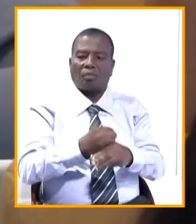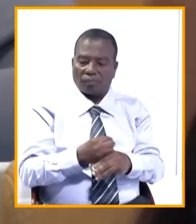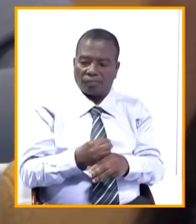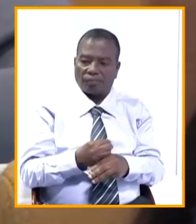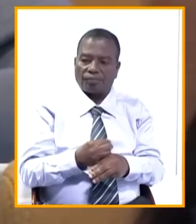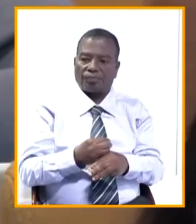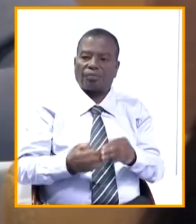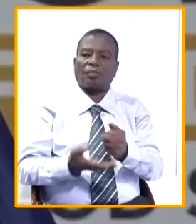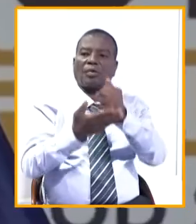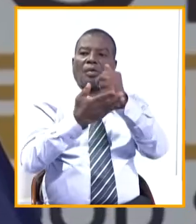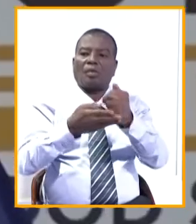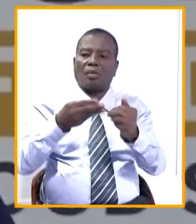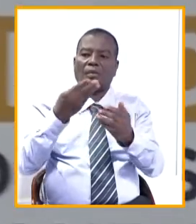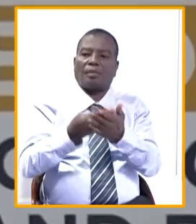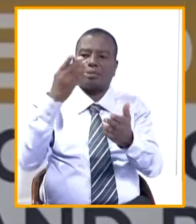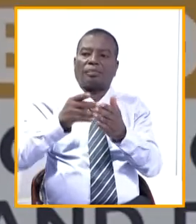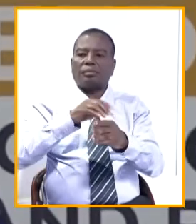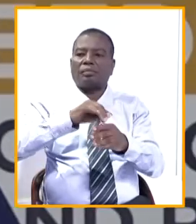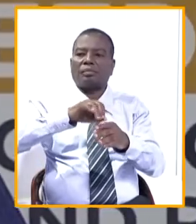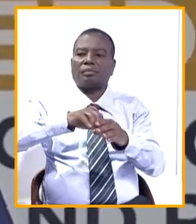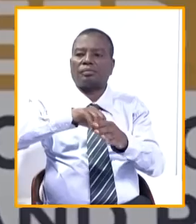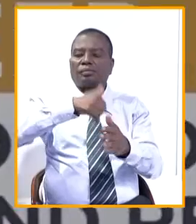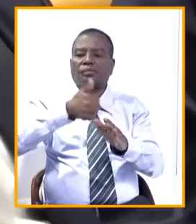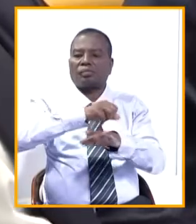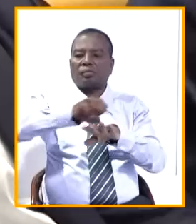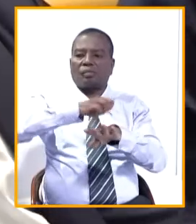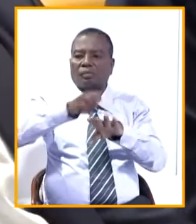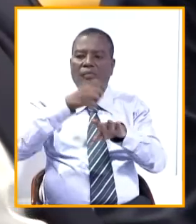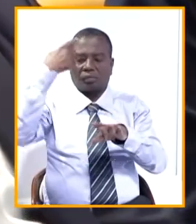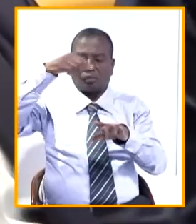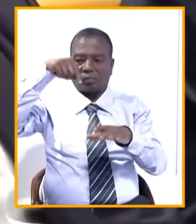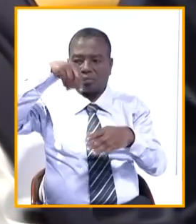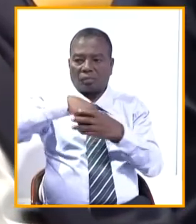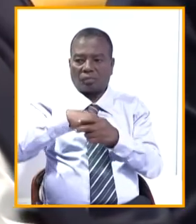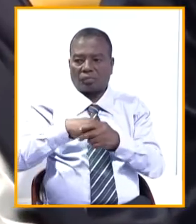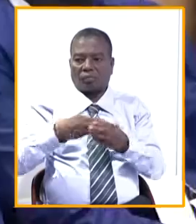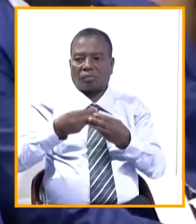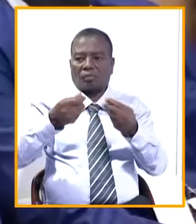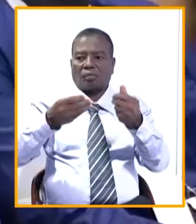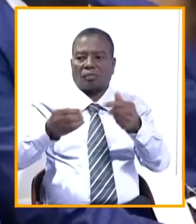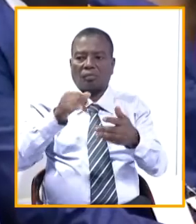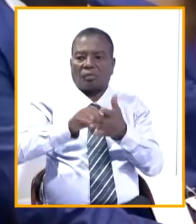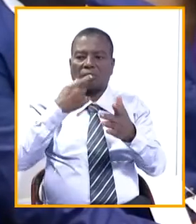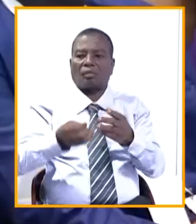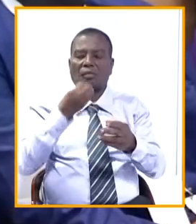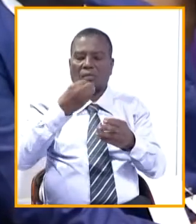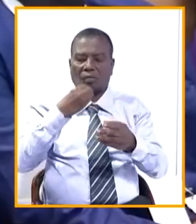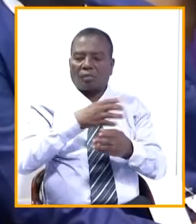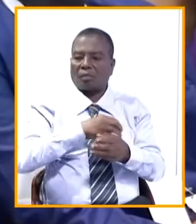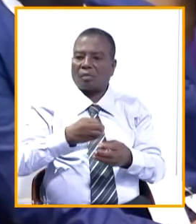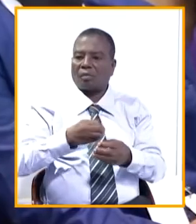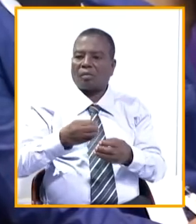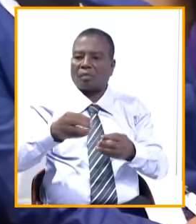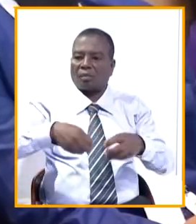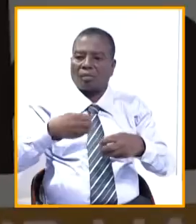l'appui financier, d'autres engagements ont été pris pour soutenir les Africains dans la politique de produire ce qu'ils consomment et de consommer ce qu'ils